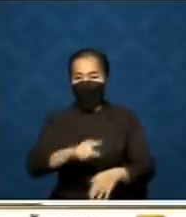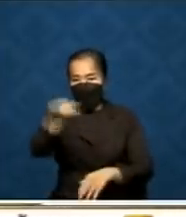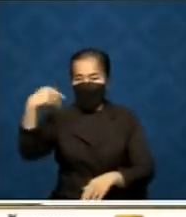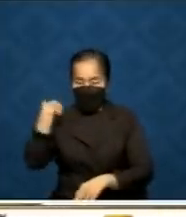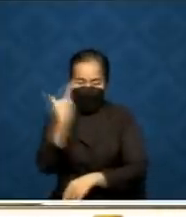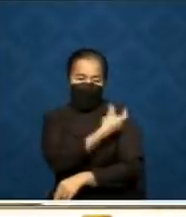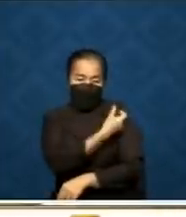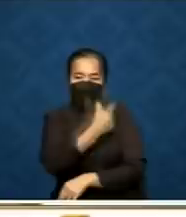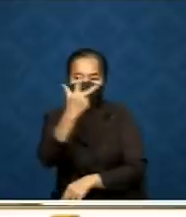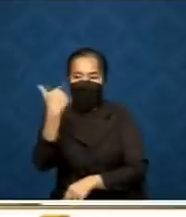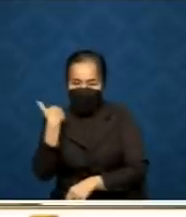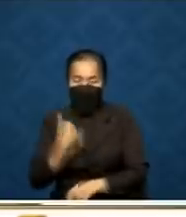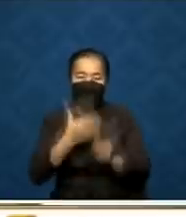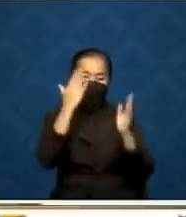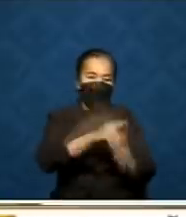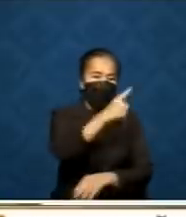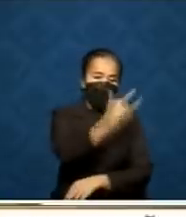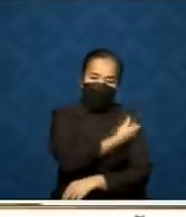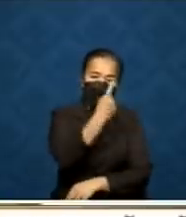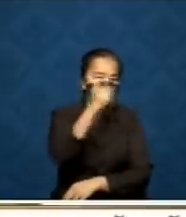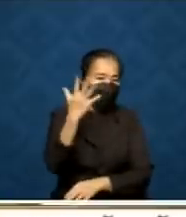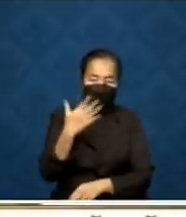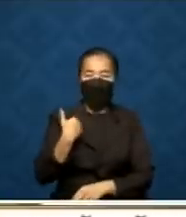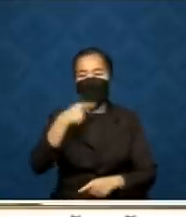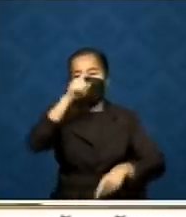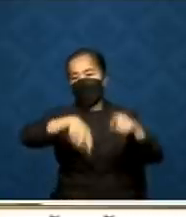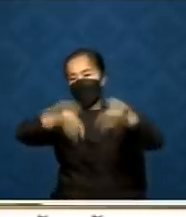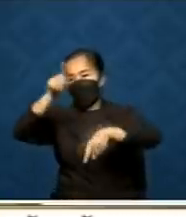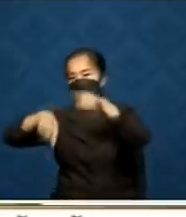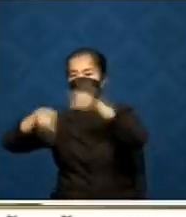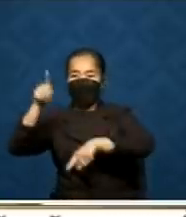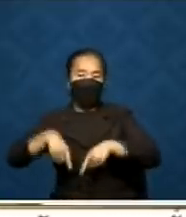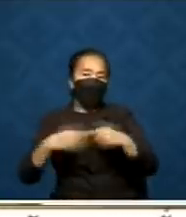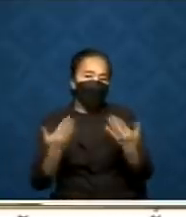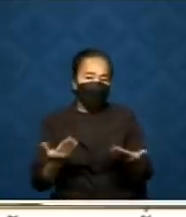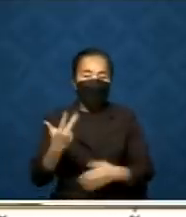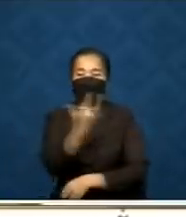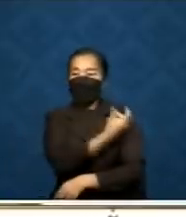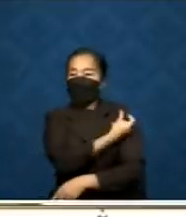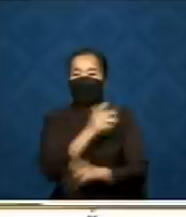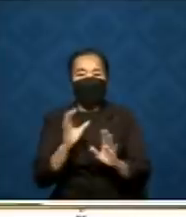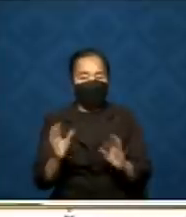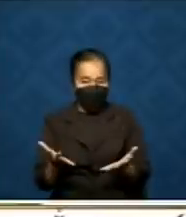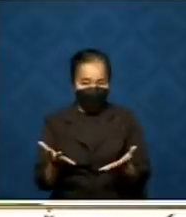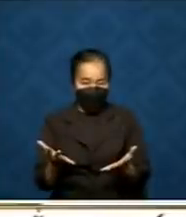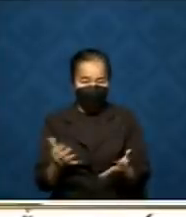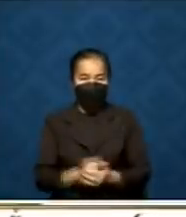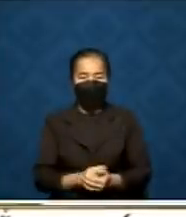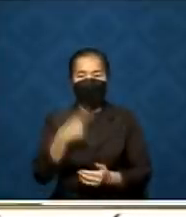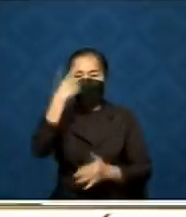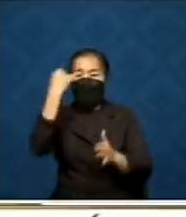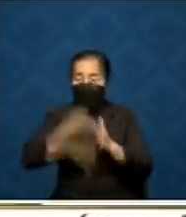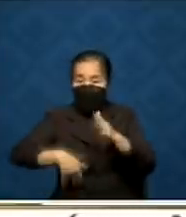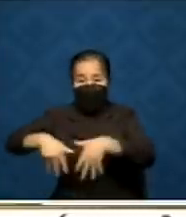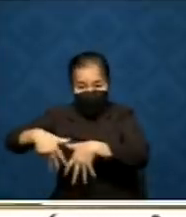ไอ้คนนึงยังเข็มเดียวยังความหวังยังไม่มีเลยถ้าเขาไม่มีวัคซีนถามว่าเป็นความผิดชาว